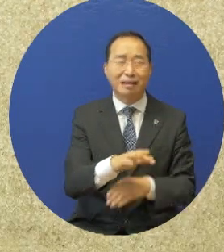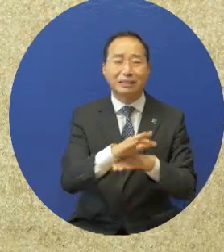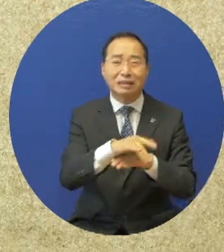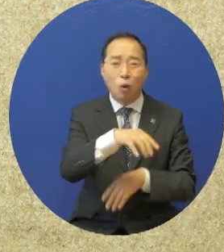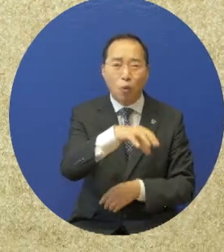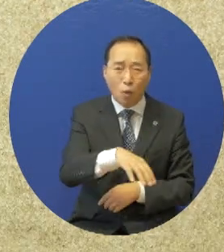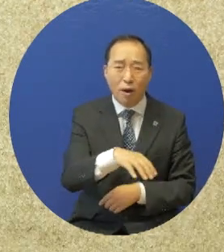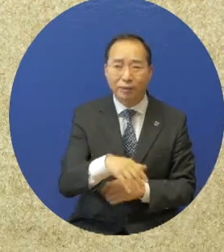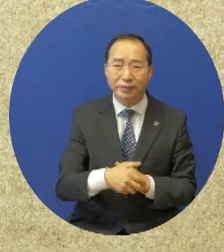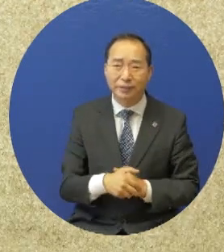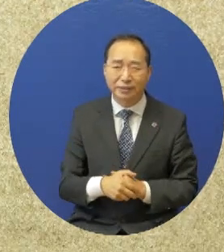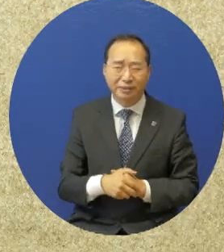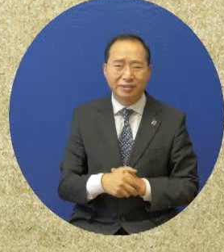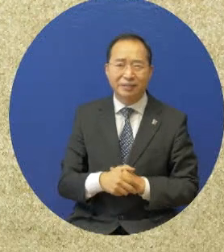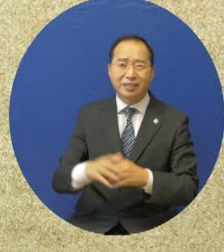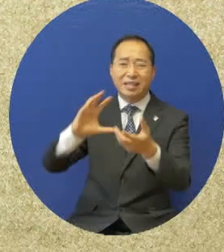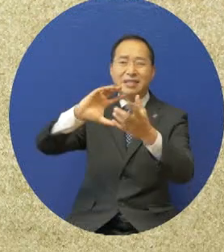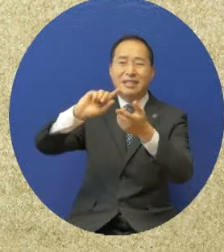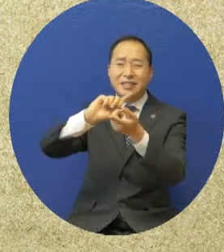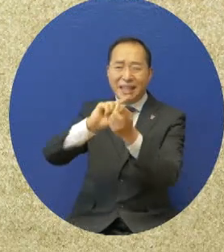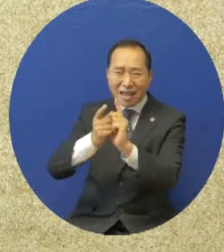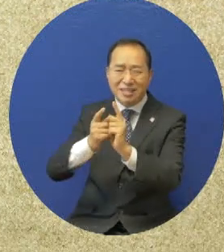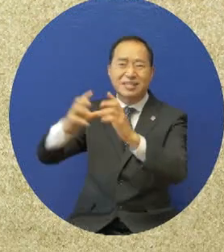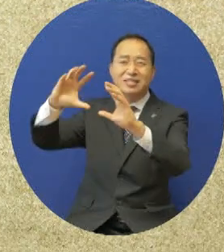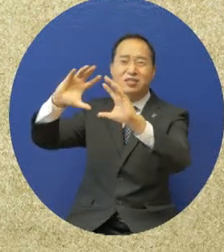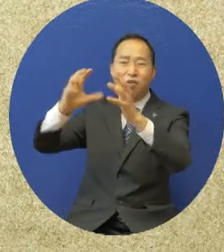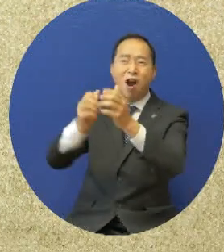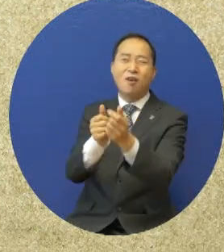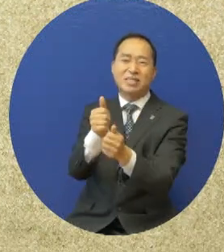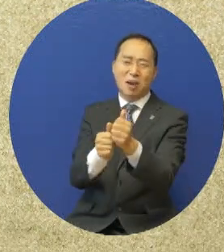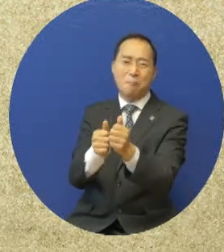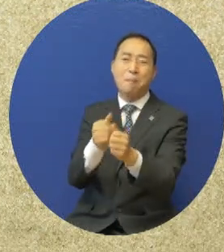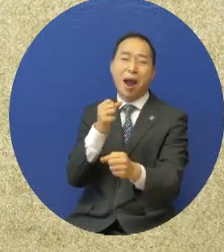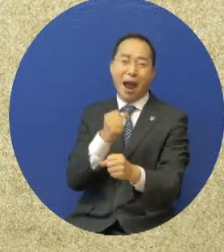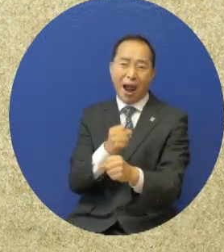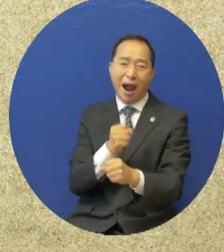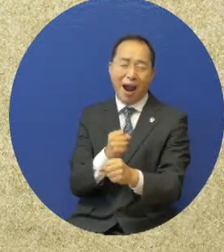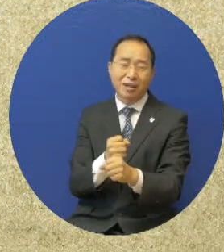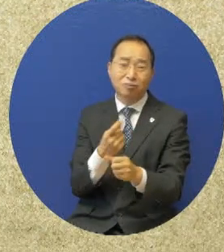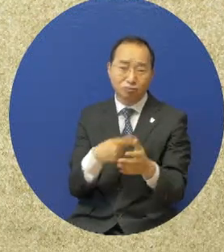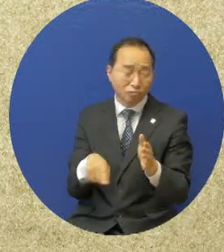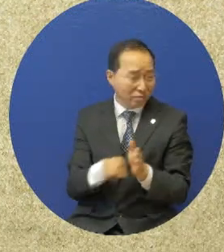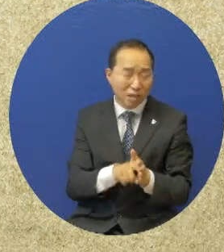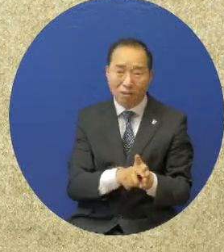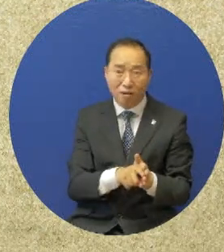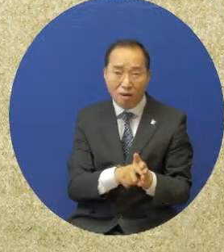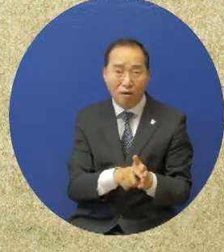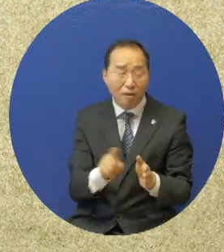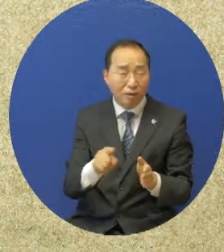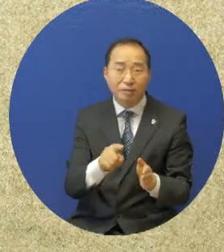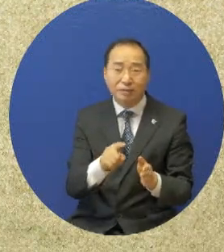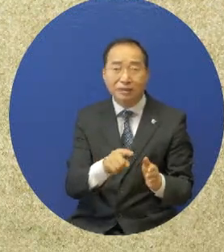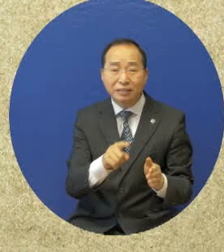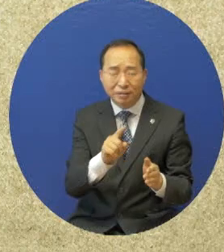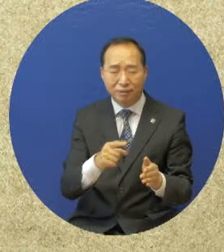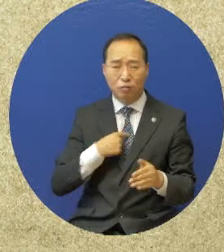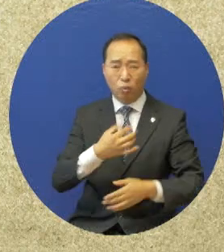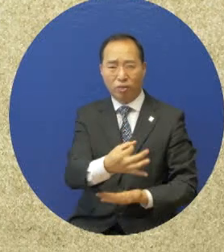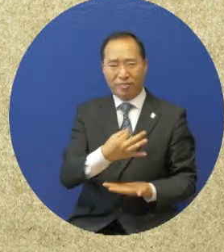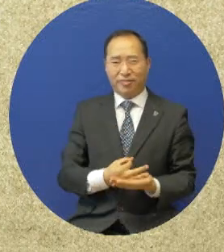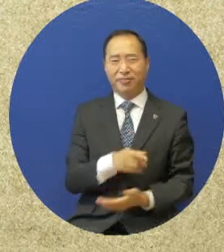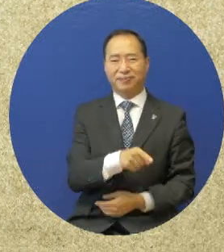먼 시골 풍속에 과거 글을 팔아 생계를 삼는 자가 많았는데 유광억 또한 그것으로 이득을